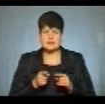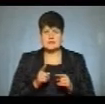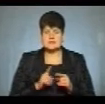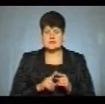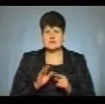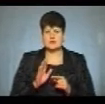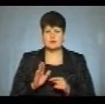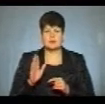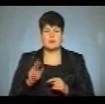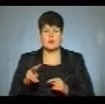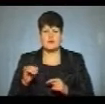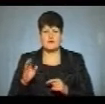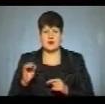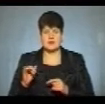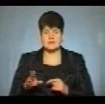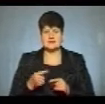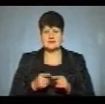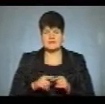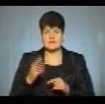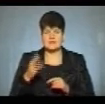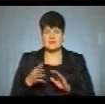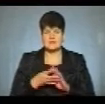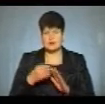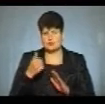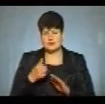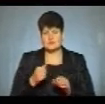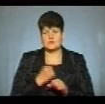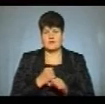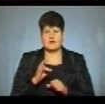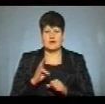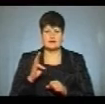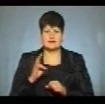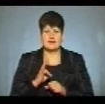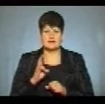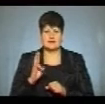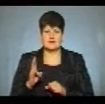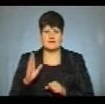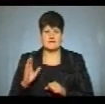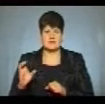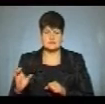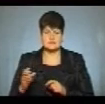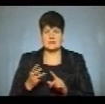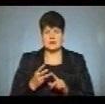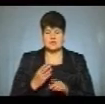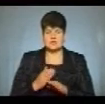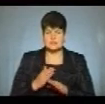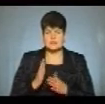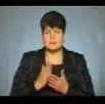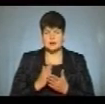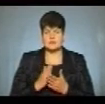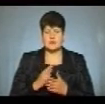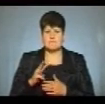начальника НКВС в Тернопільській області у 1939 році. Ця частина ще не написана. Третя частина трилогії матиме назву